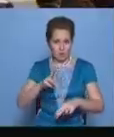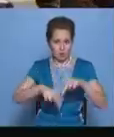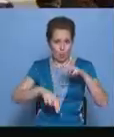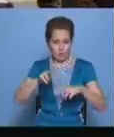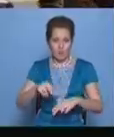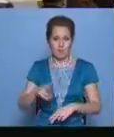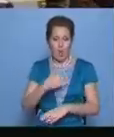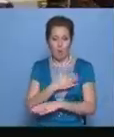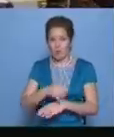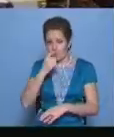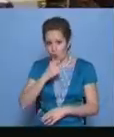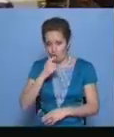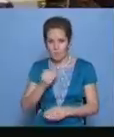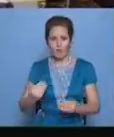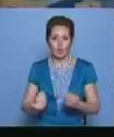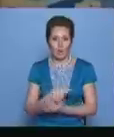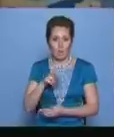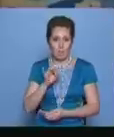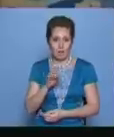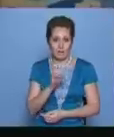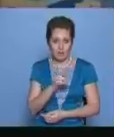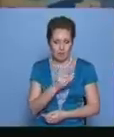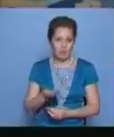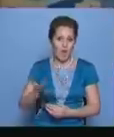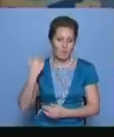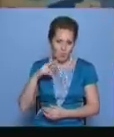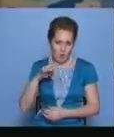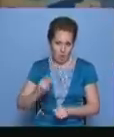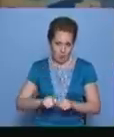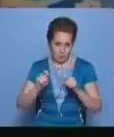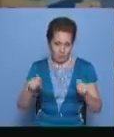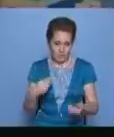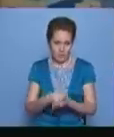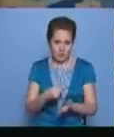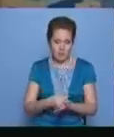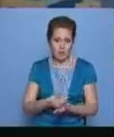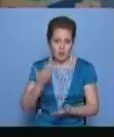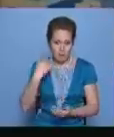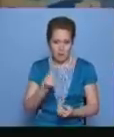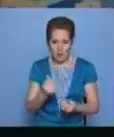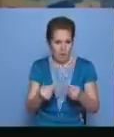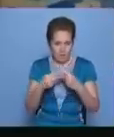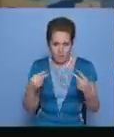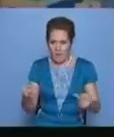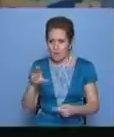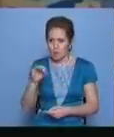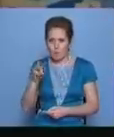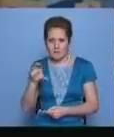микрорайоне Новые Парники. Давно пора открывать. Финансирование было у всех одинаковым. Что в Сюмсях, что